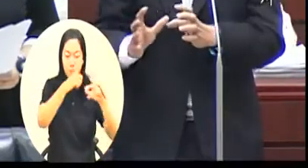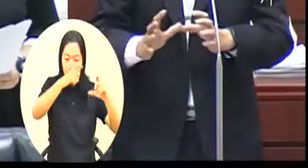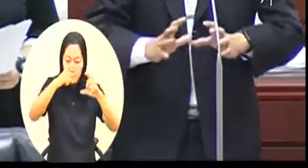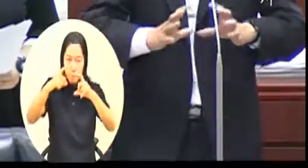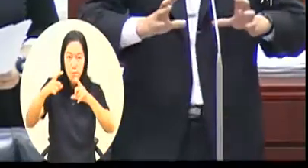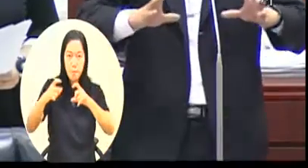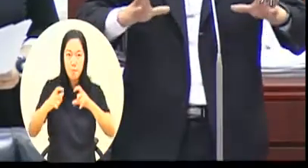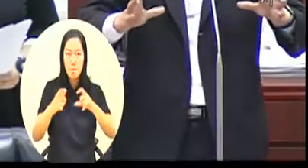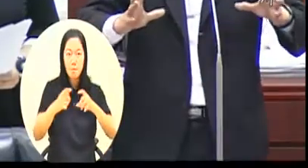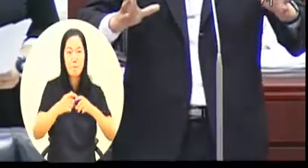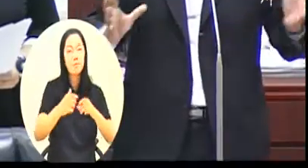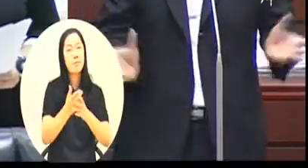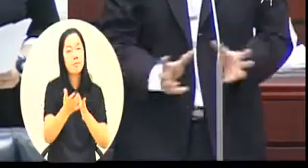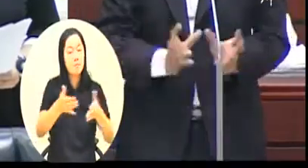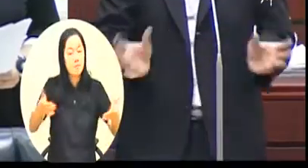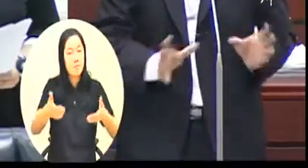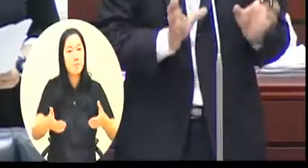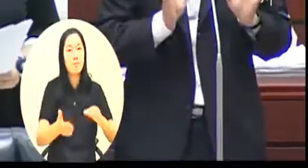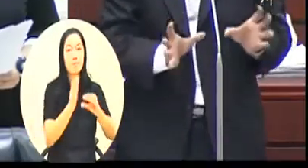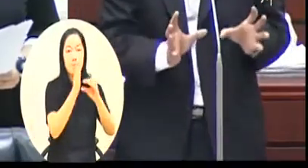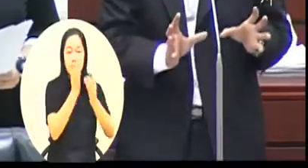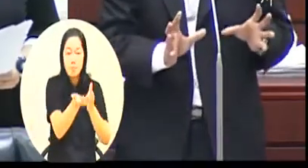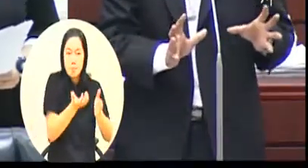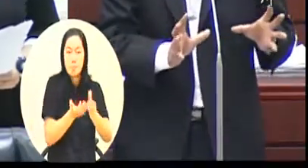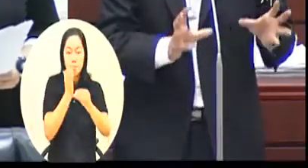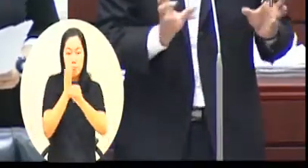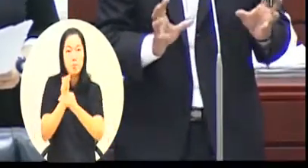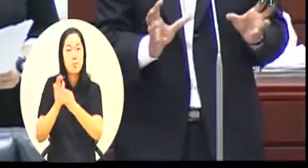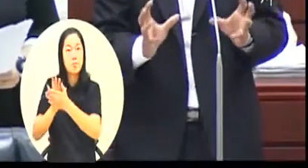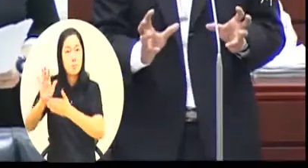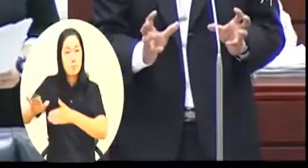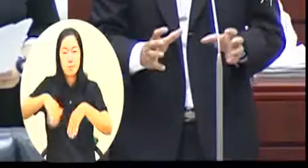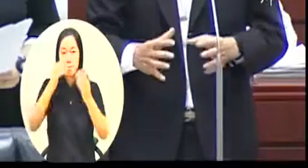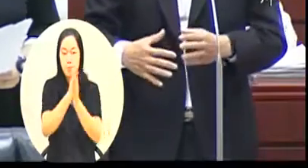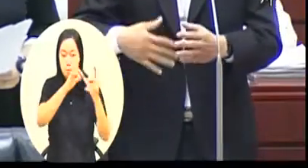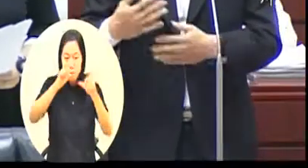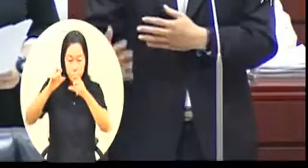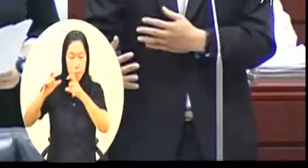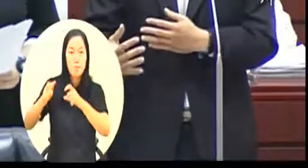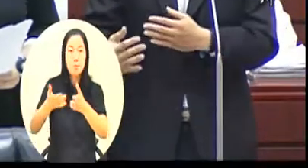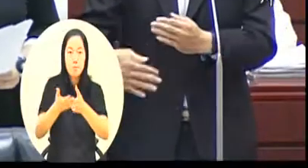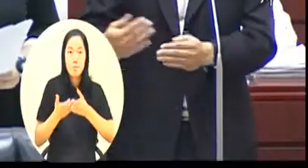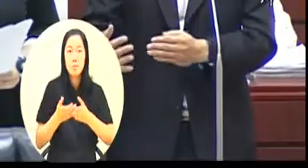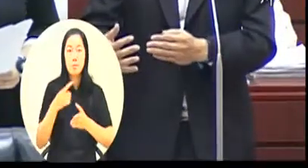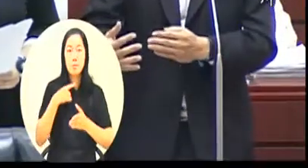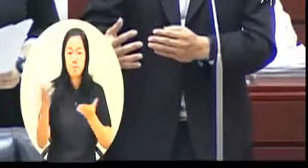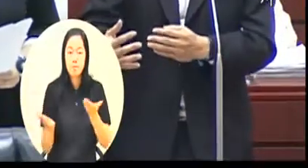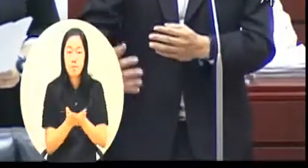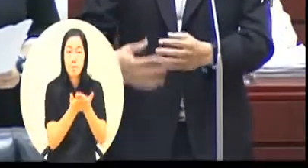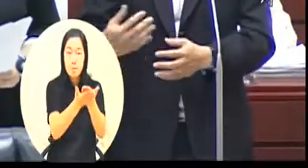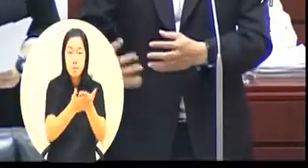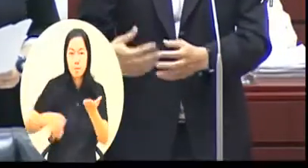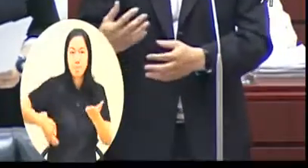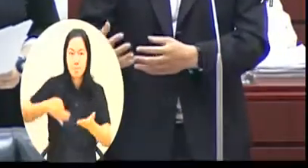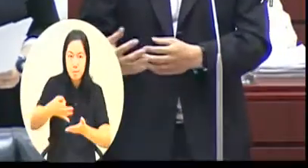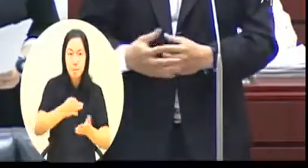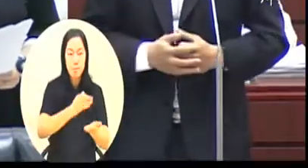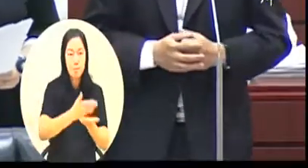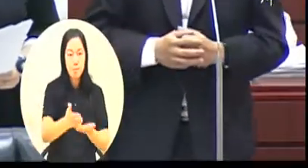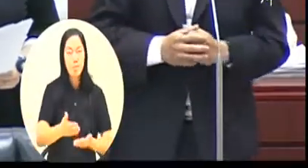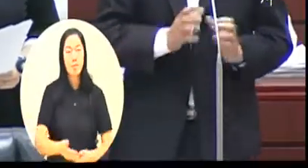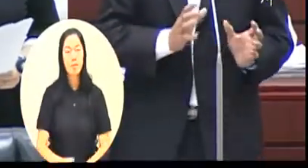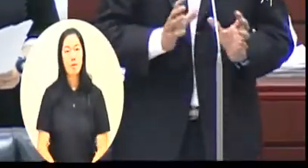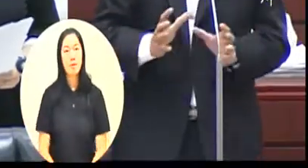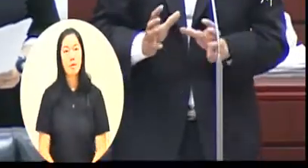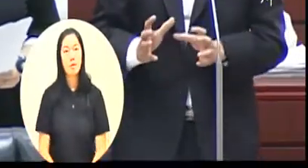后它的土球它有没有把它清除掉，这个照片一定要有，我们才会付款才会计价给